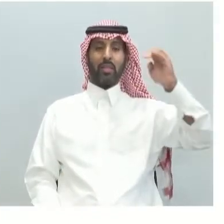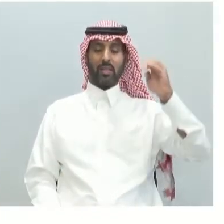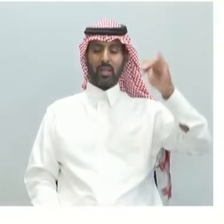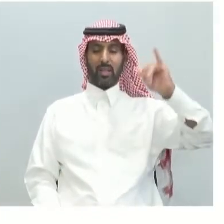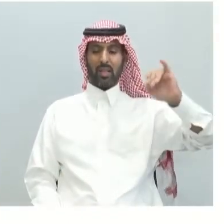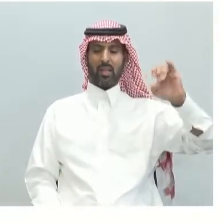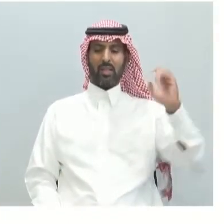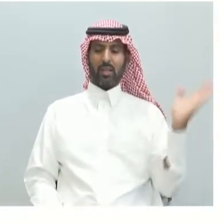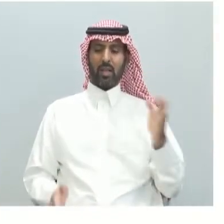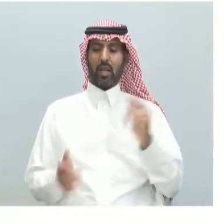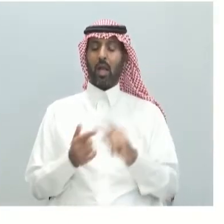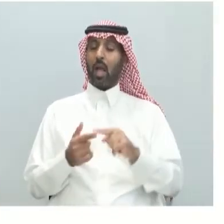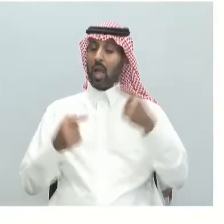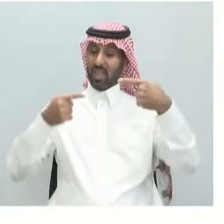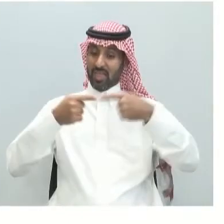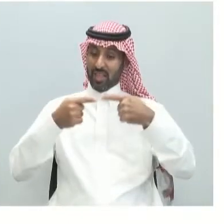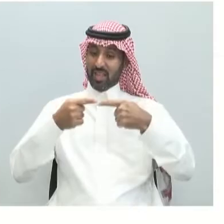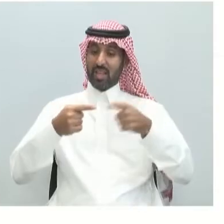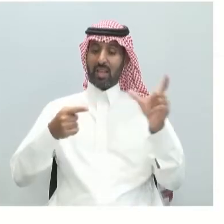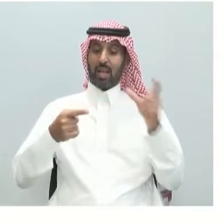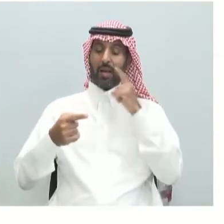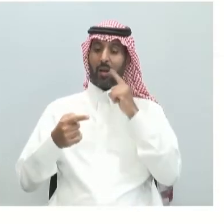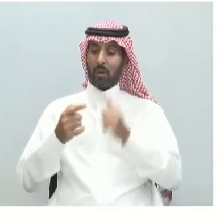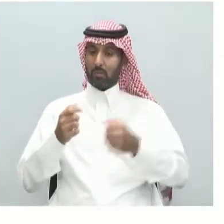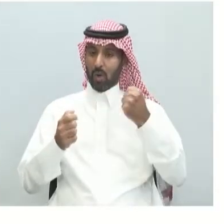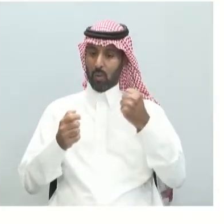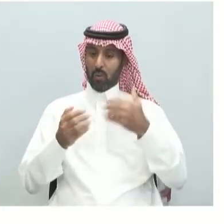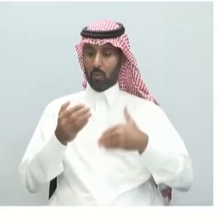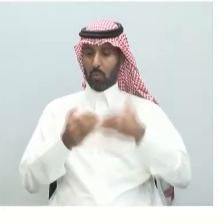ضد كلمه تقويه